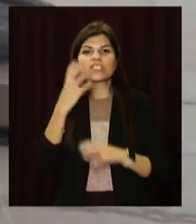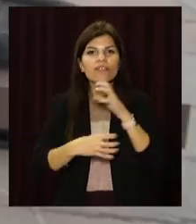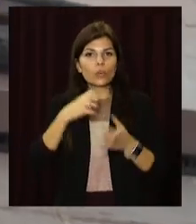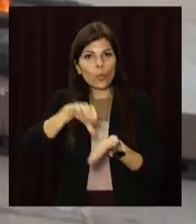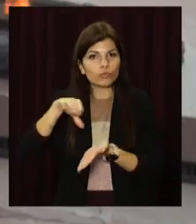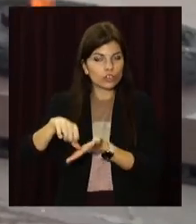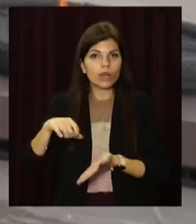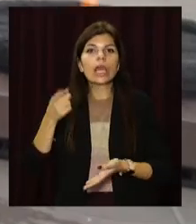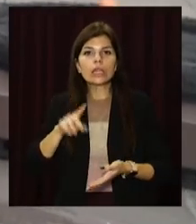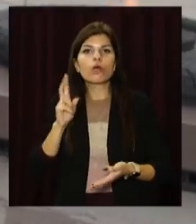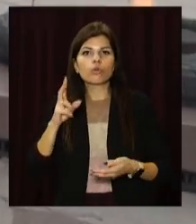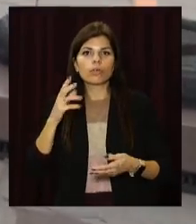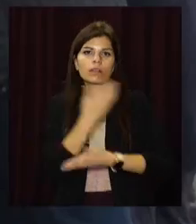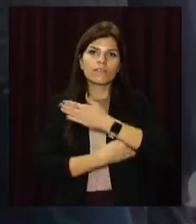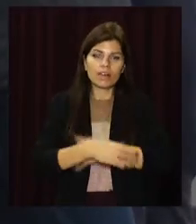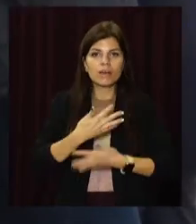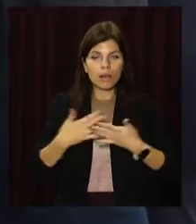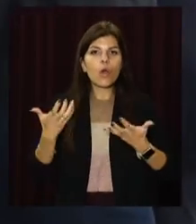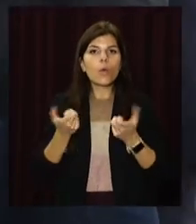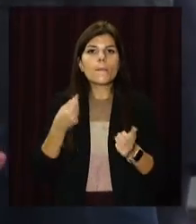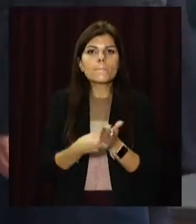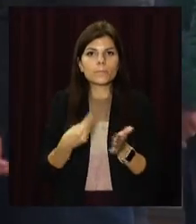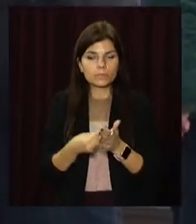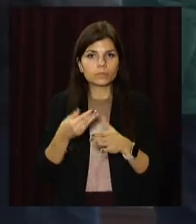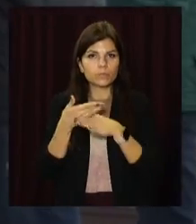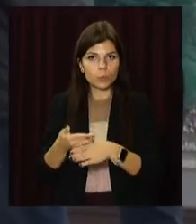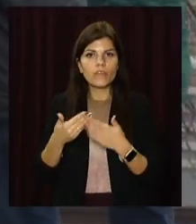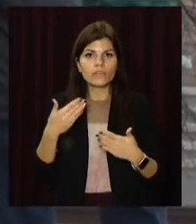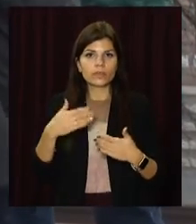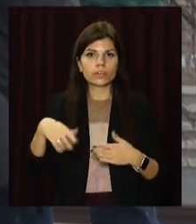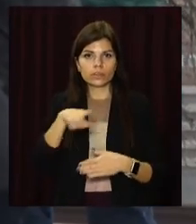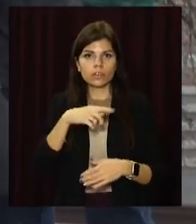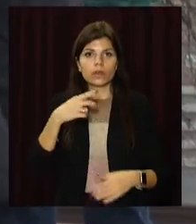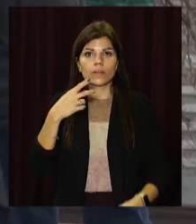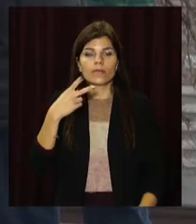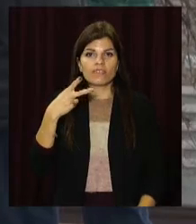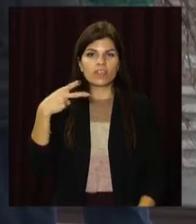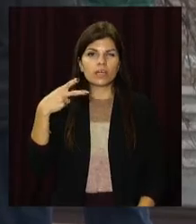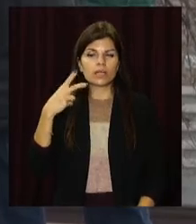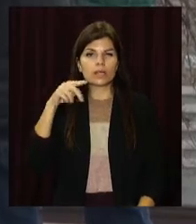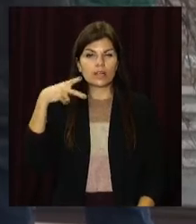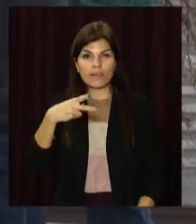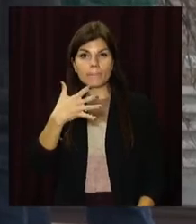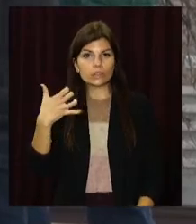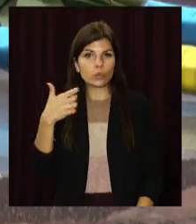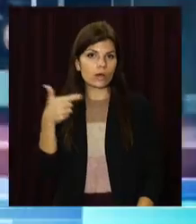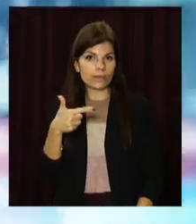кого вона скалічила, отримують матеріальну допомогу від міста – 2,5 тисячі гривень.